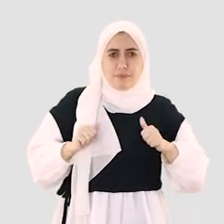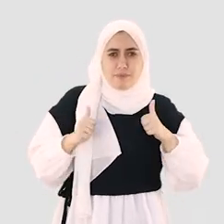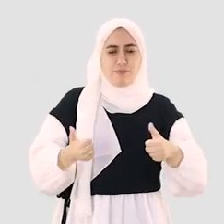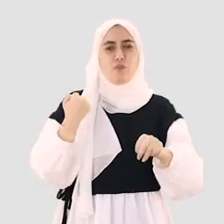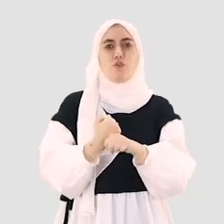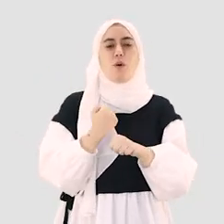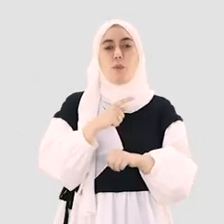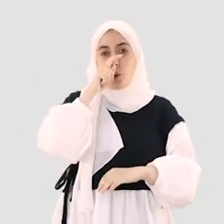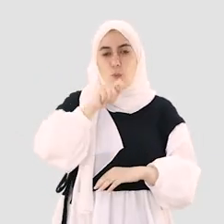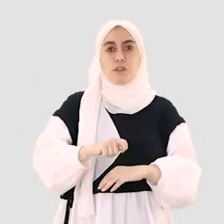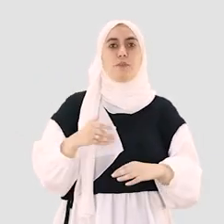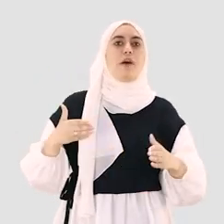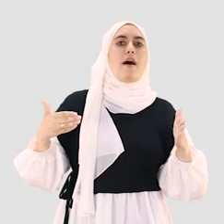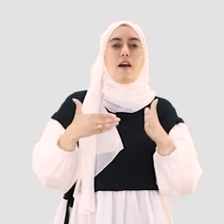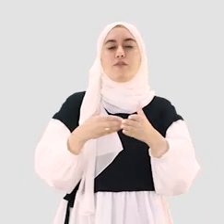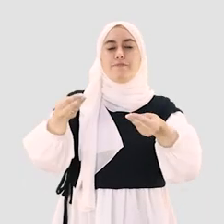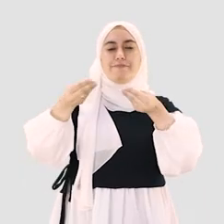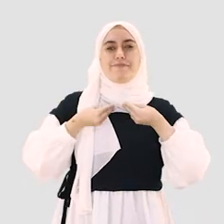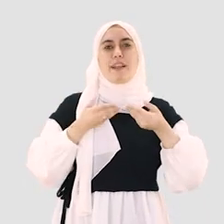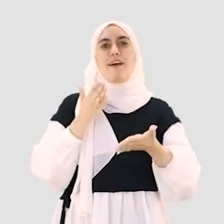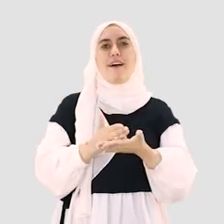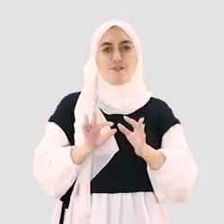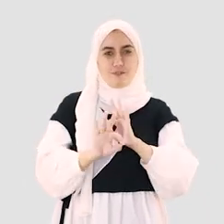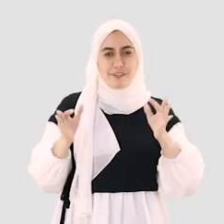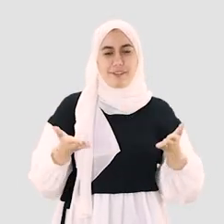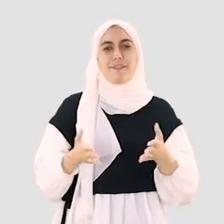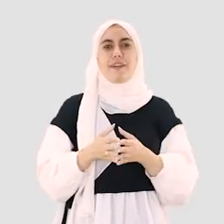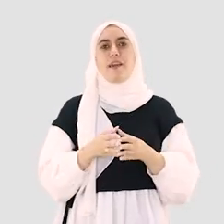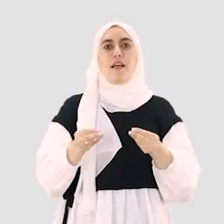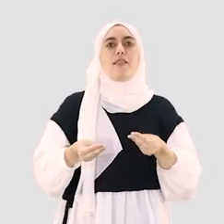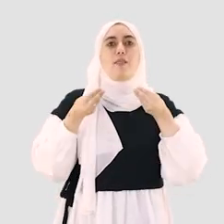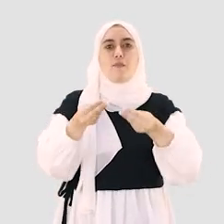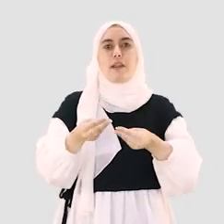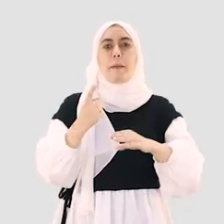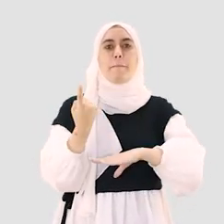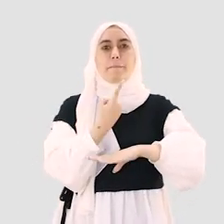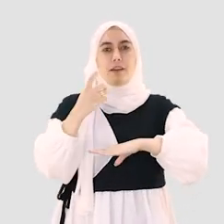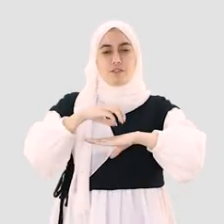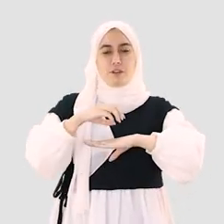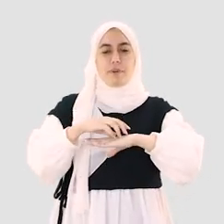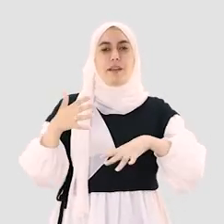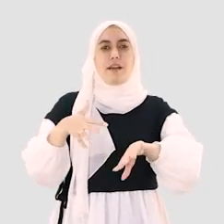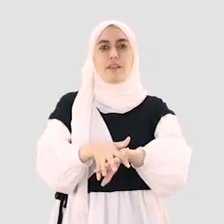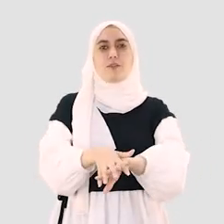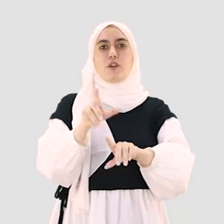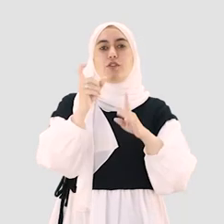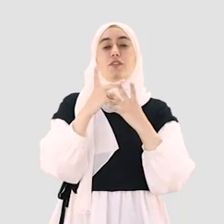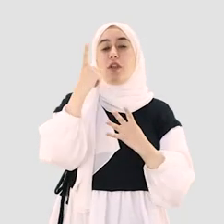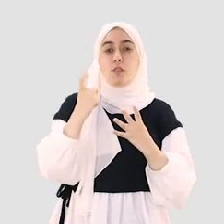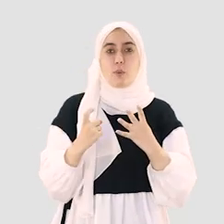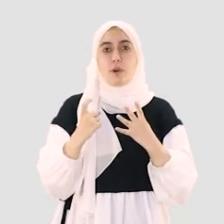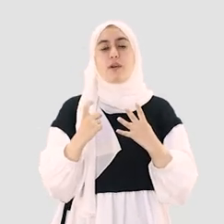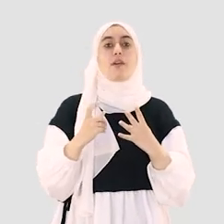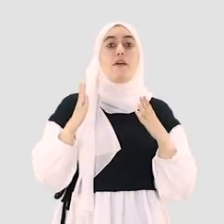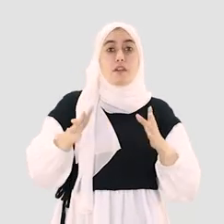اقصى طاقاتهم وواجباتهم والتمتع بحقوقهم توفير بيئه جامعيه دامجه لذوي